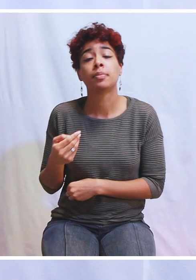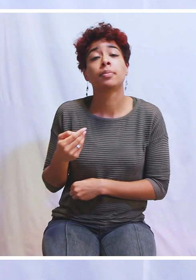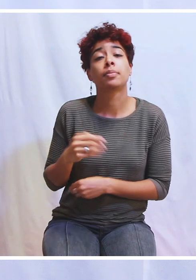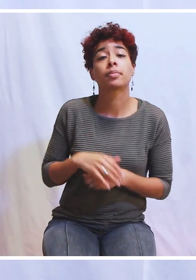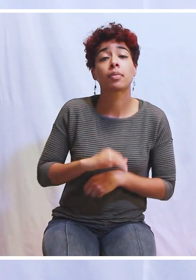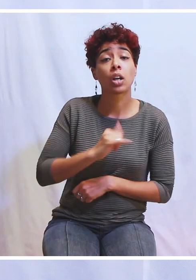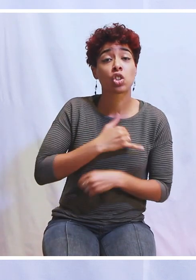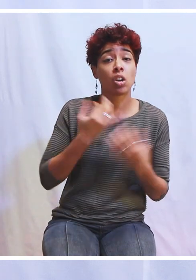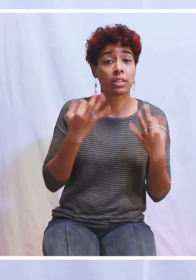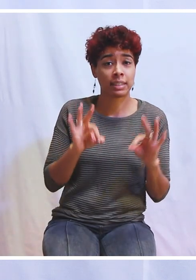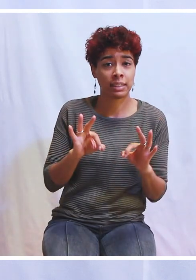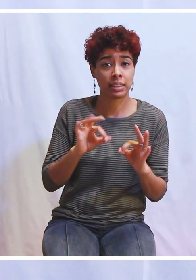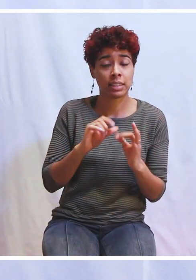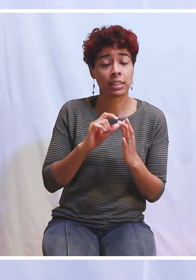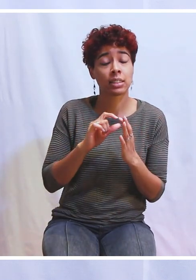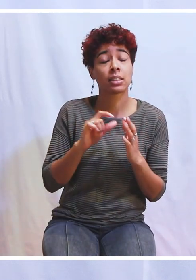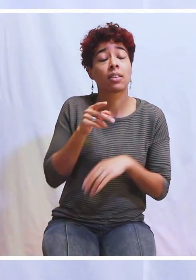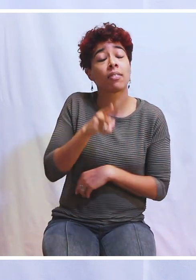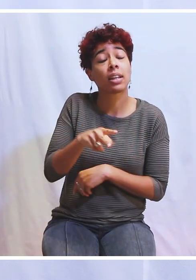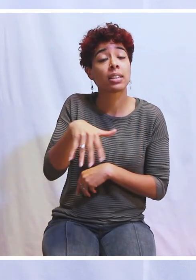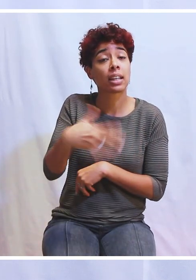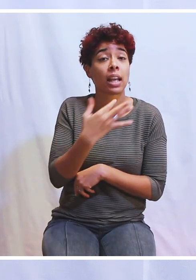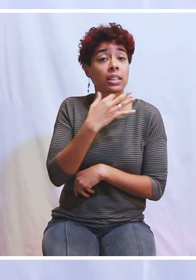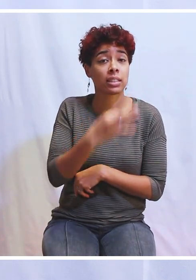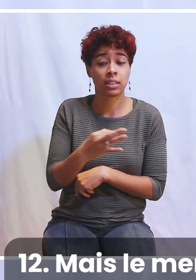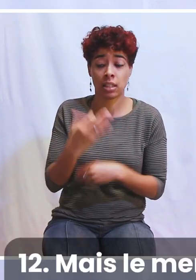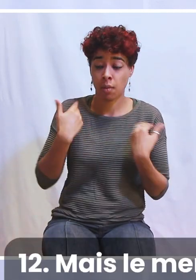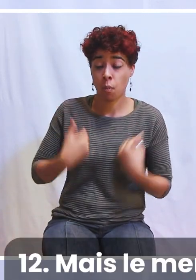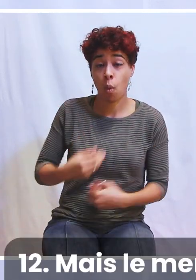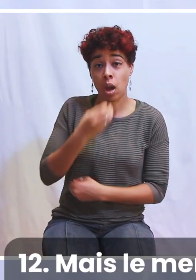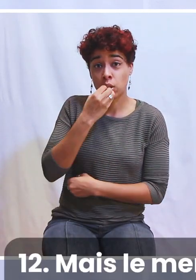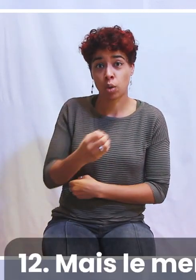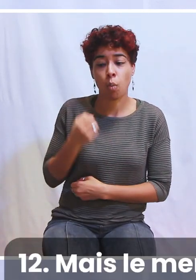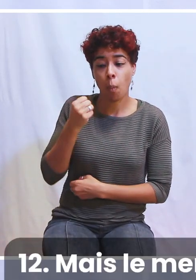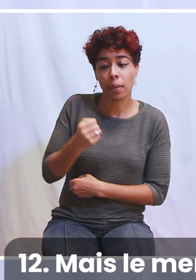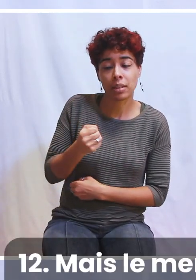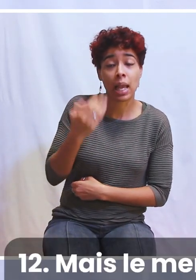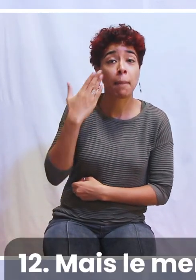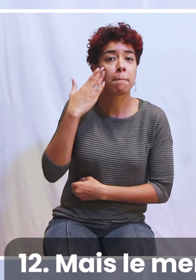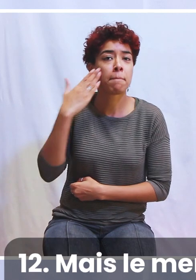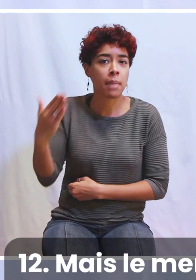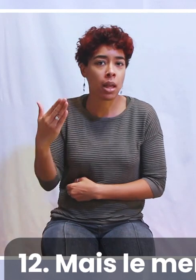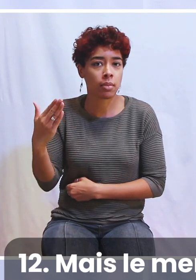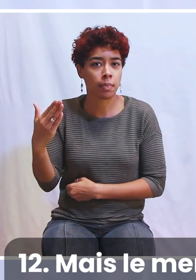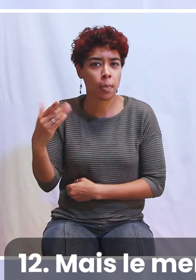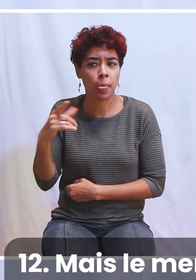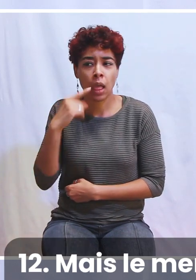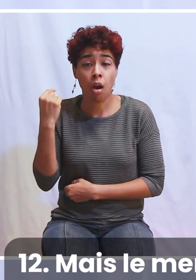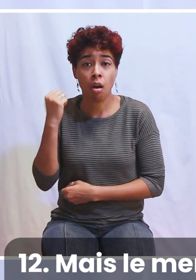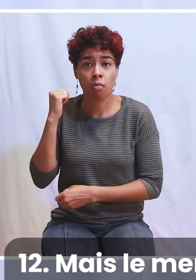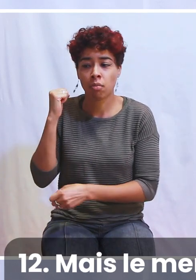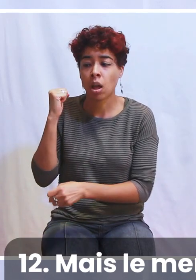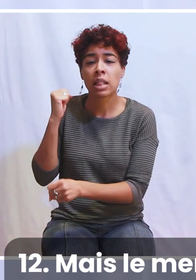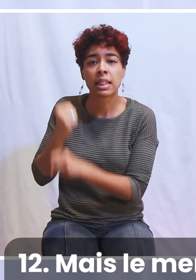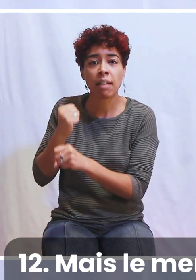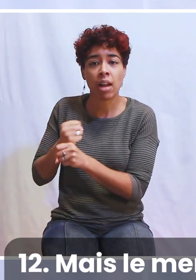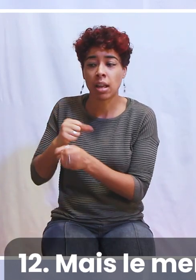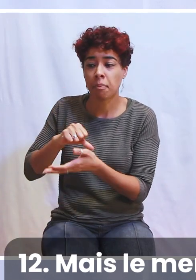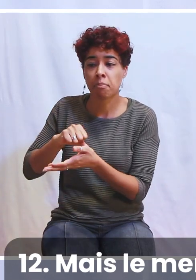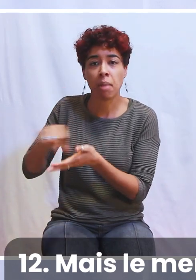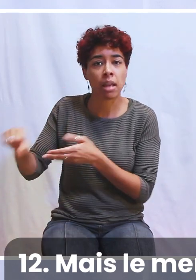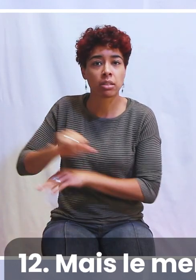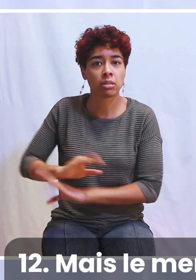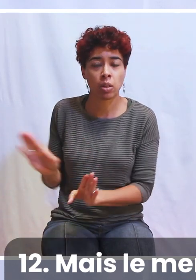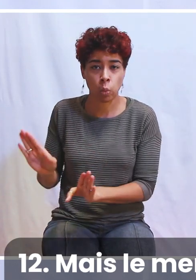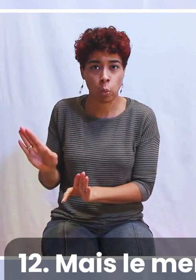berger donne sa vie pour ses brebis. Mais le mercenaire, qui n'est pas le berger, à qui